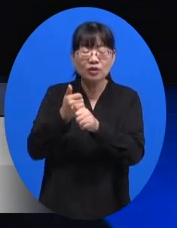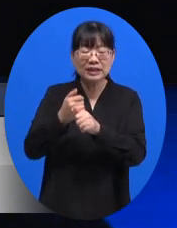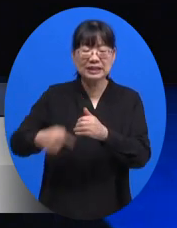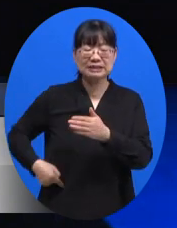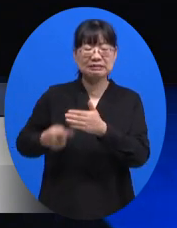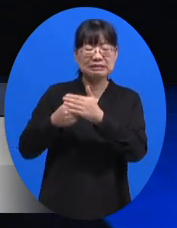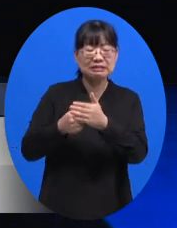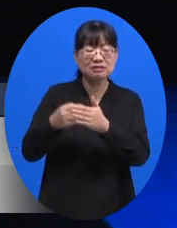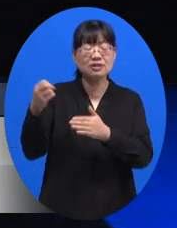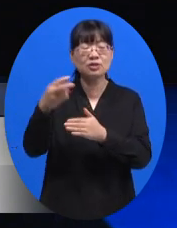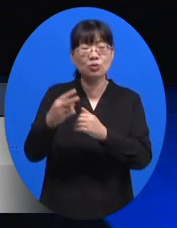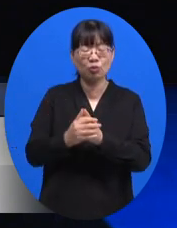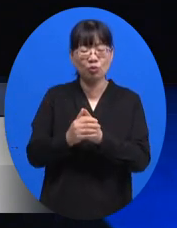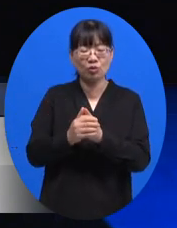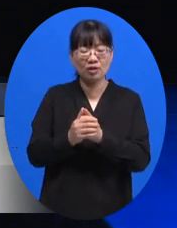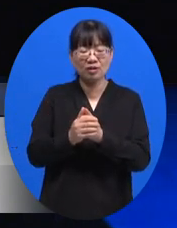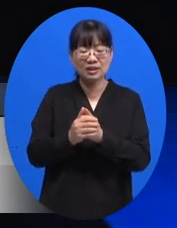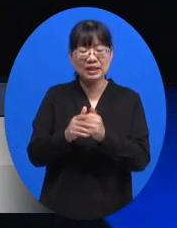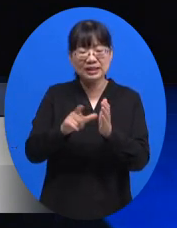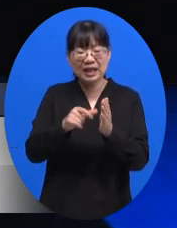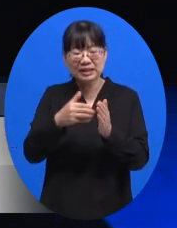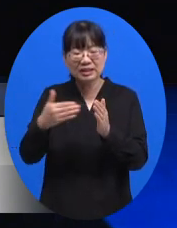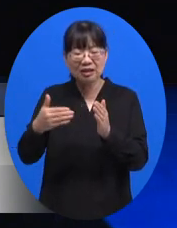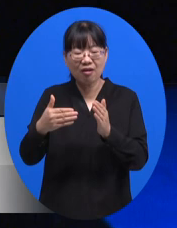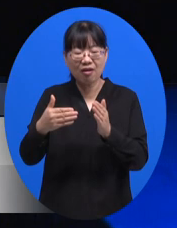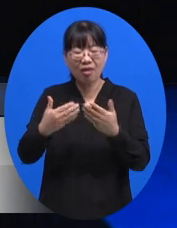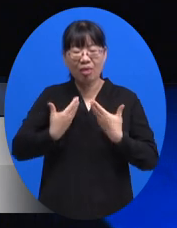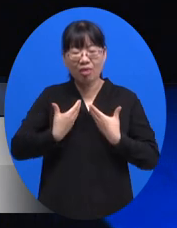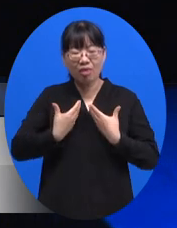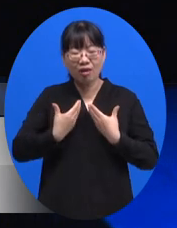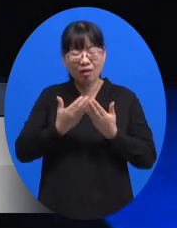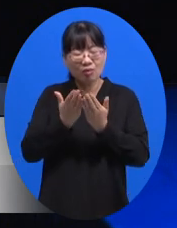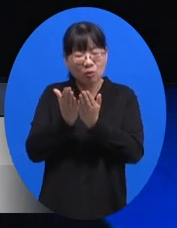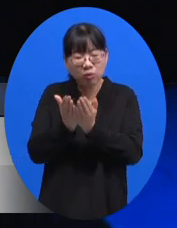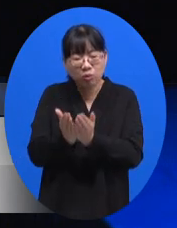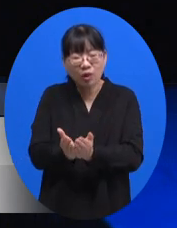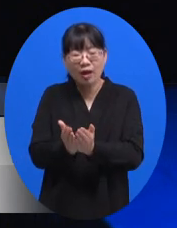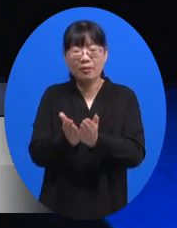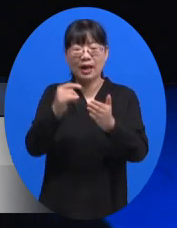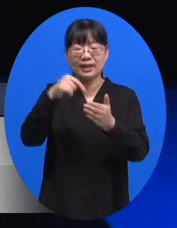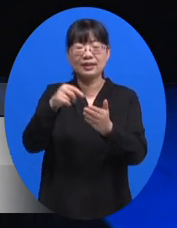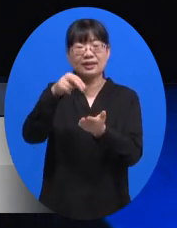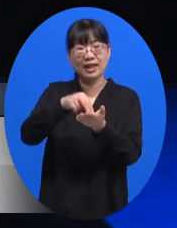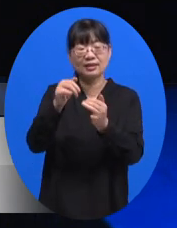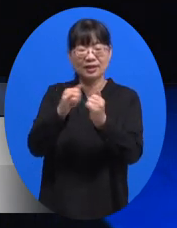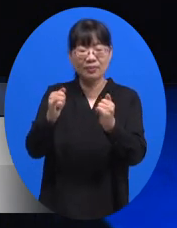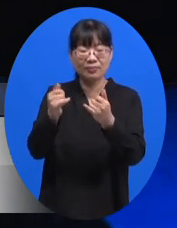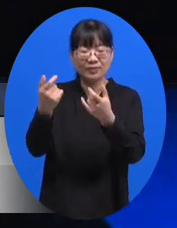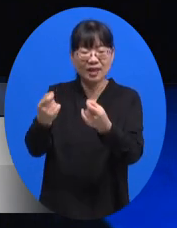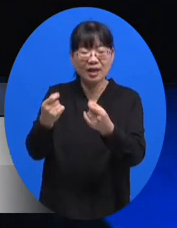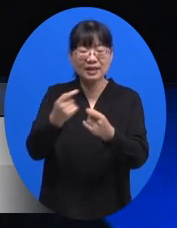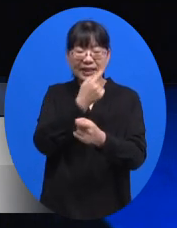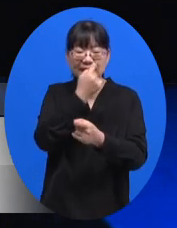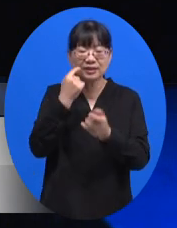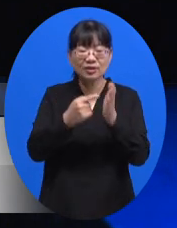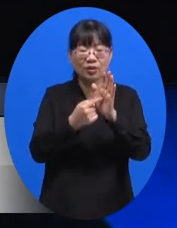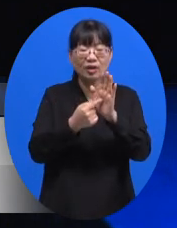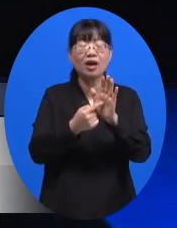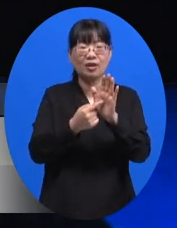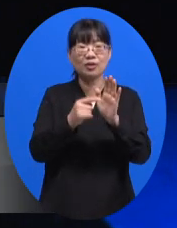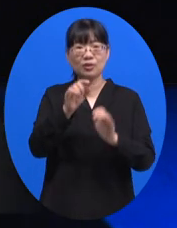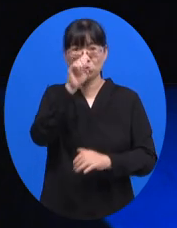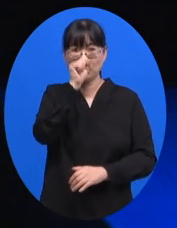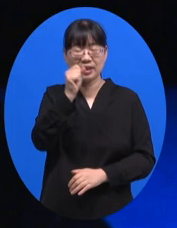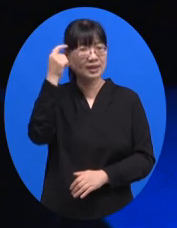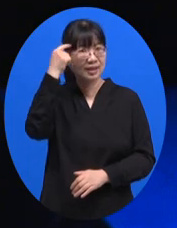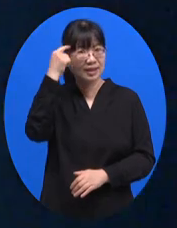그리고 점점 그런데 가라앉아가는 배의 어떤 배 안에 타는 사람들 그런 것들이 좀 상징적으로 나왔으면